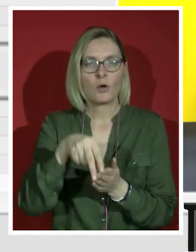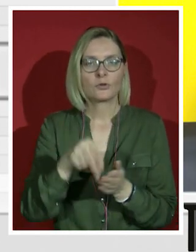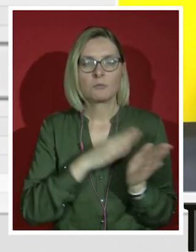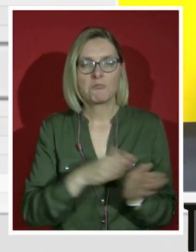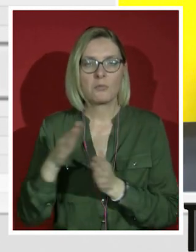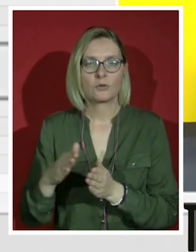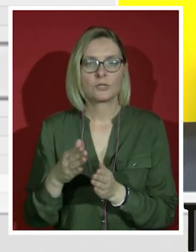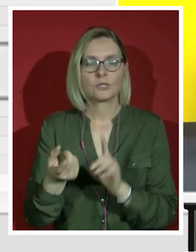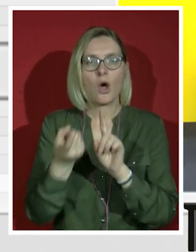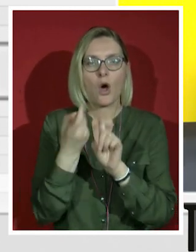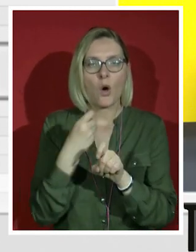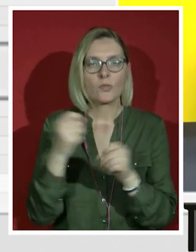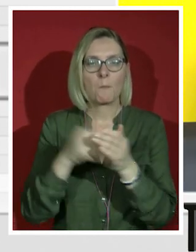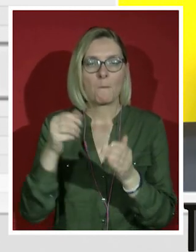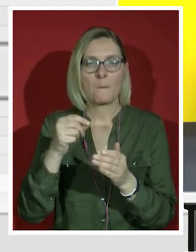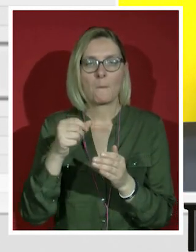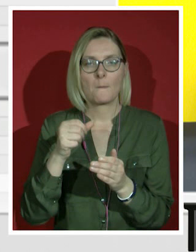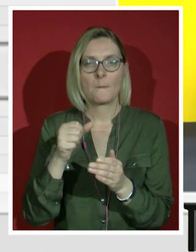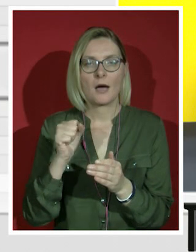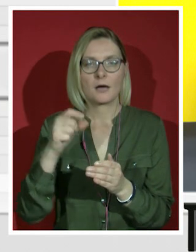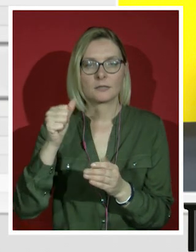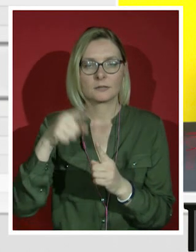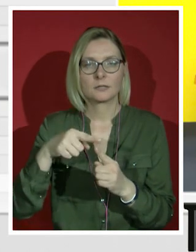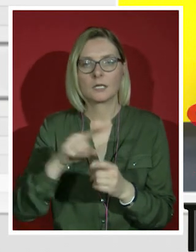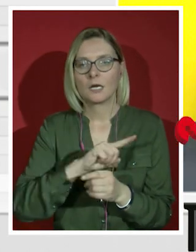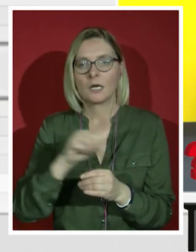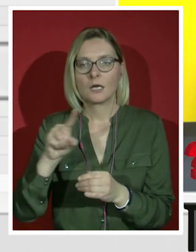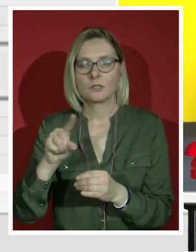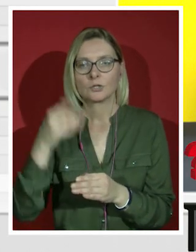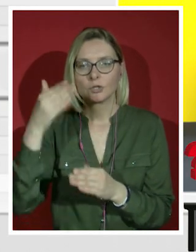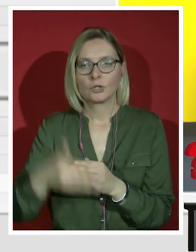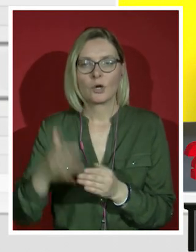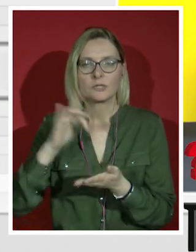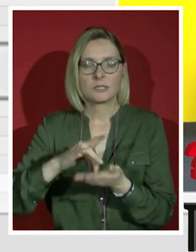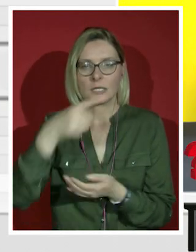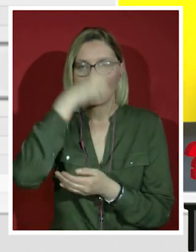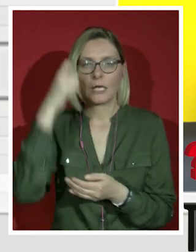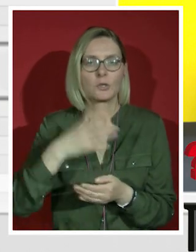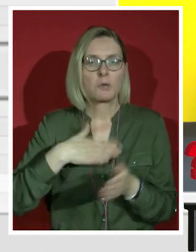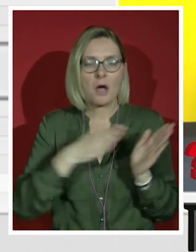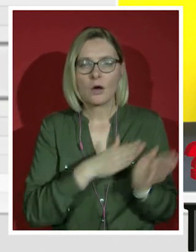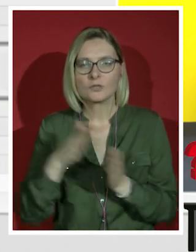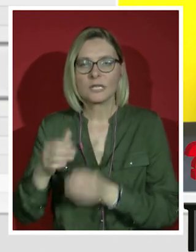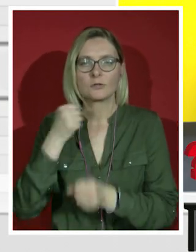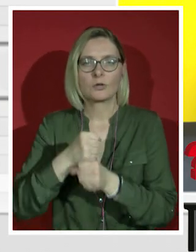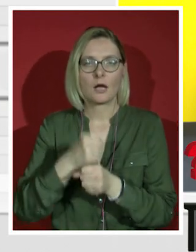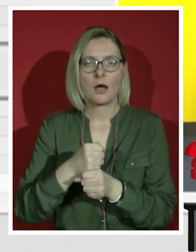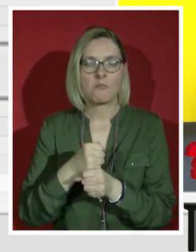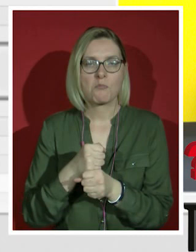главно, од март крајот до средината на летото имат константно работа на